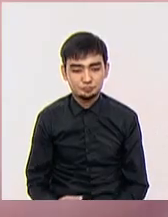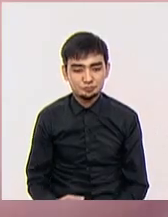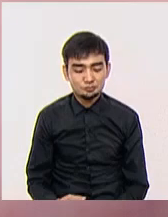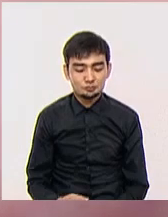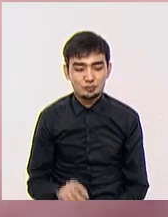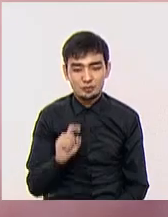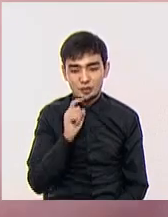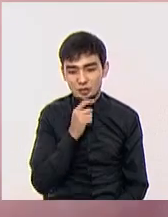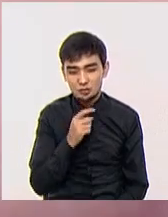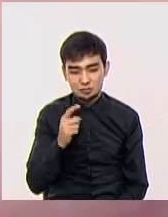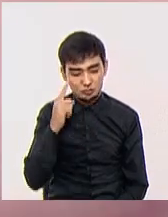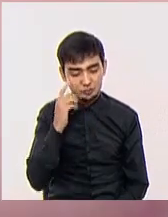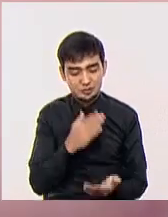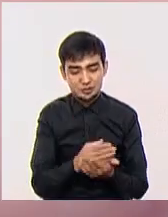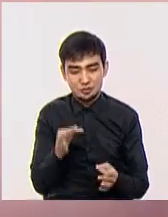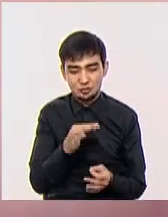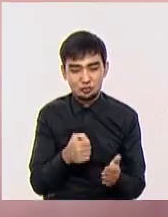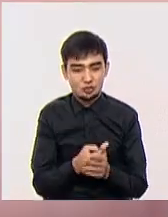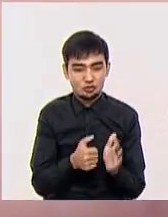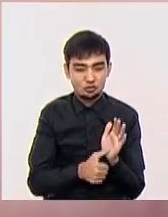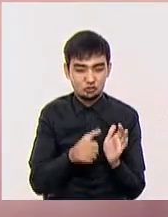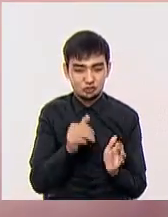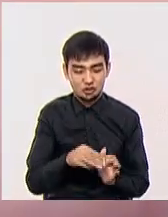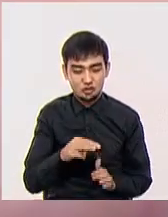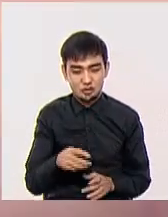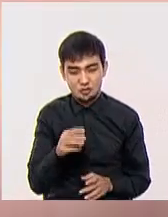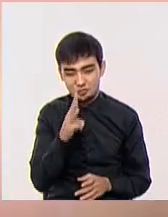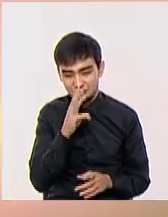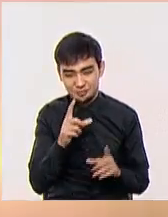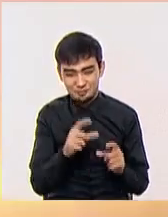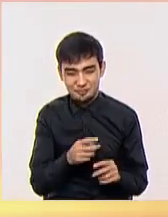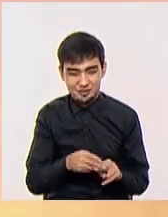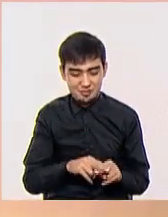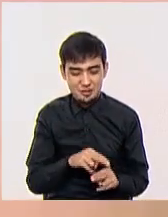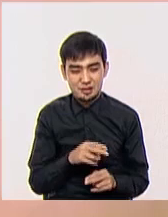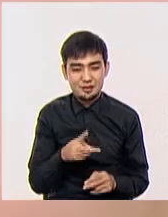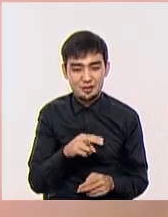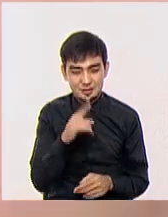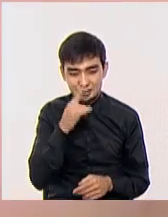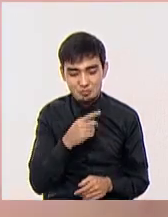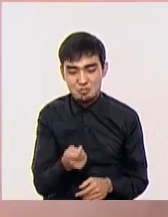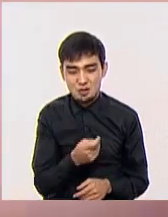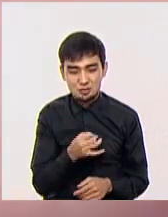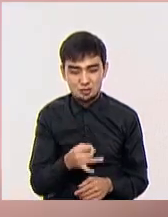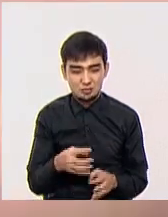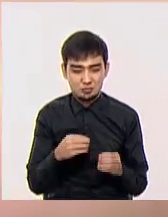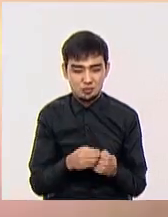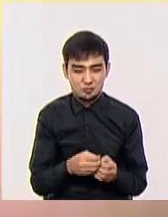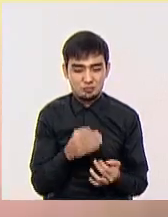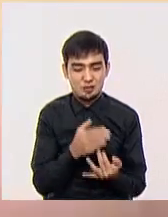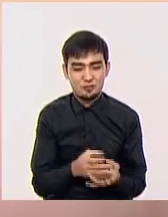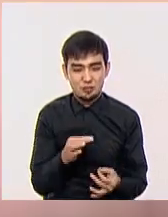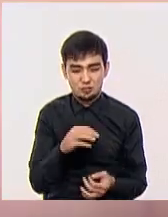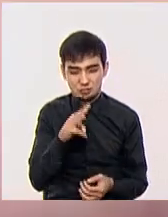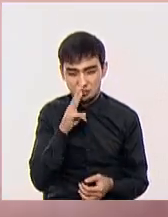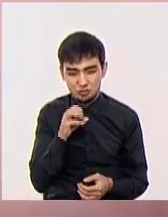economist в целом считает что даже 60 тысяч в качестве минимальной зарплаты для казахстана мало она должна составлять половину от медианы